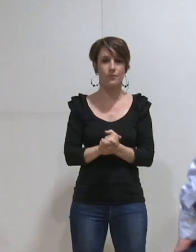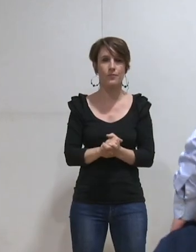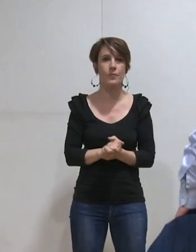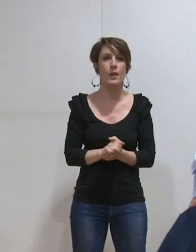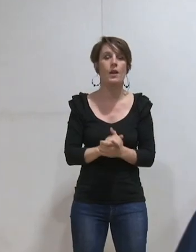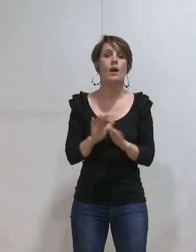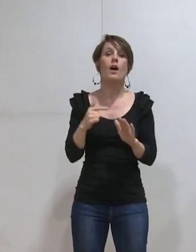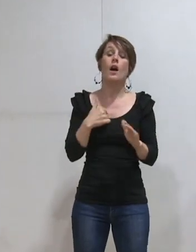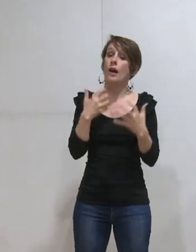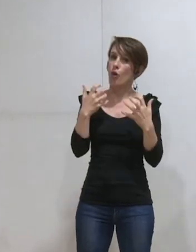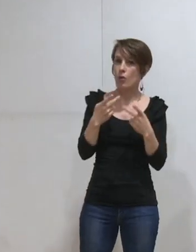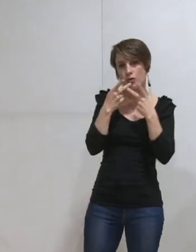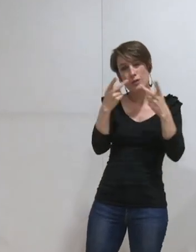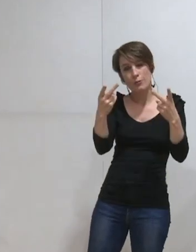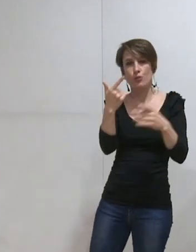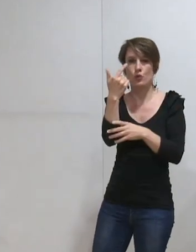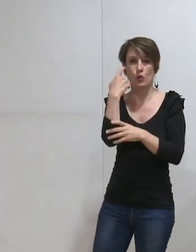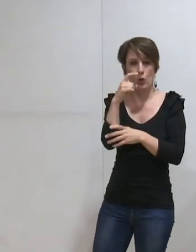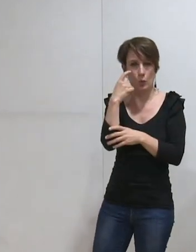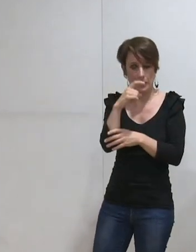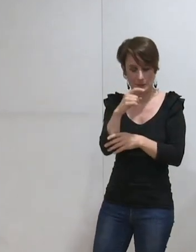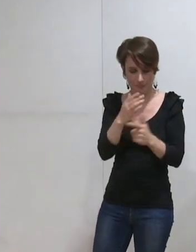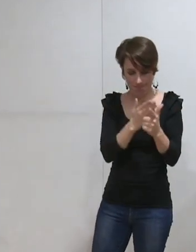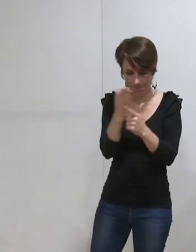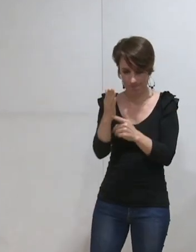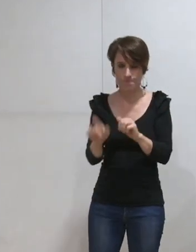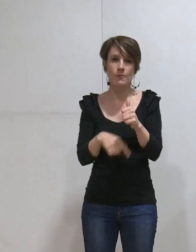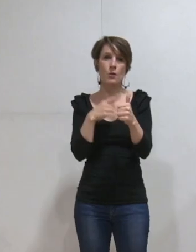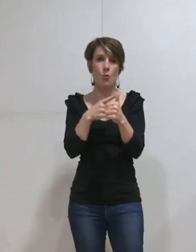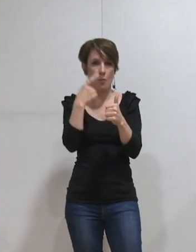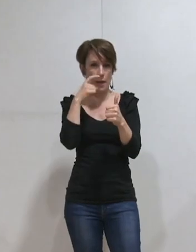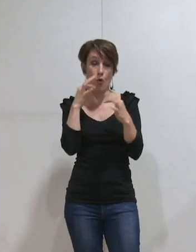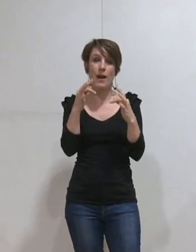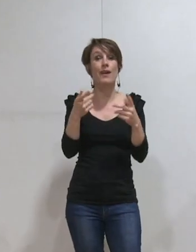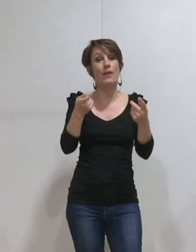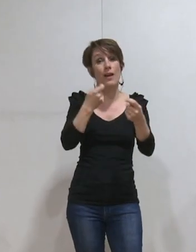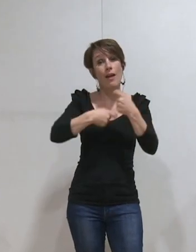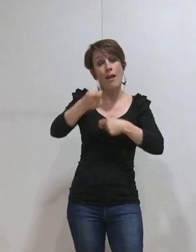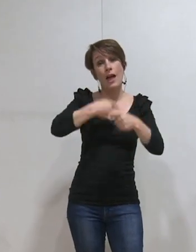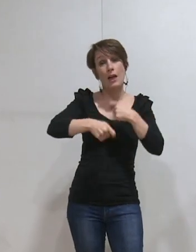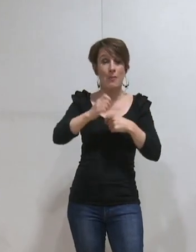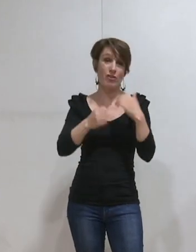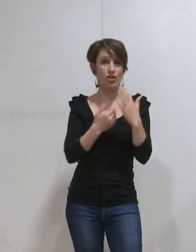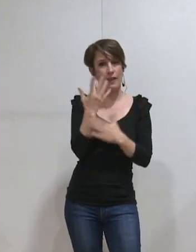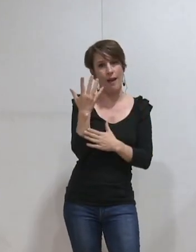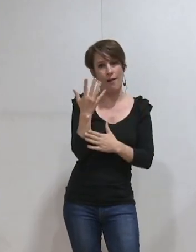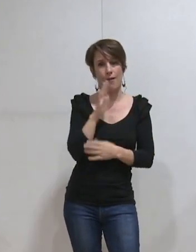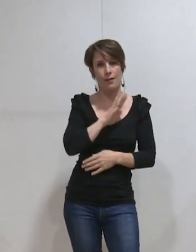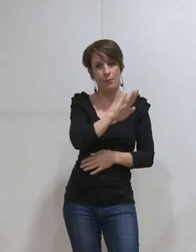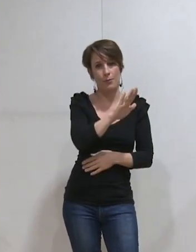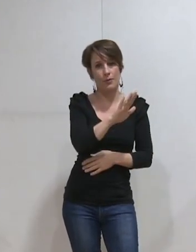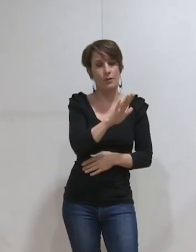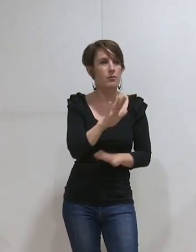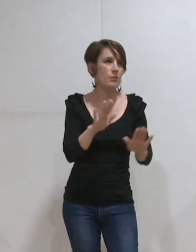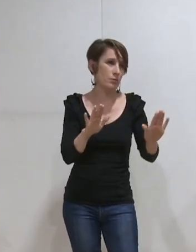une observation sur euh la question du marché de l'art nous ne sommes euh nous ne sommes pas en train de